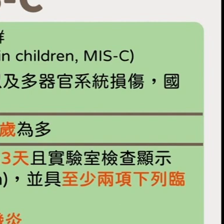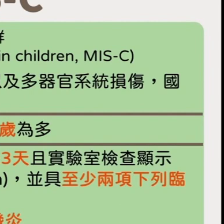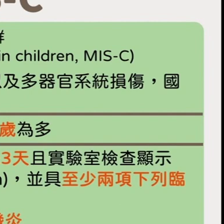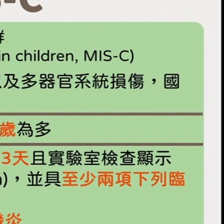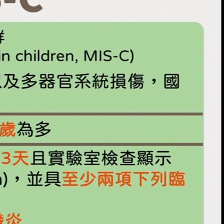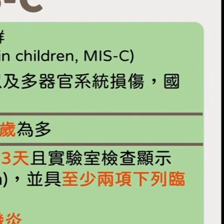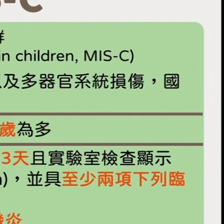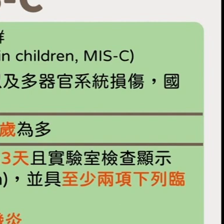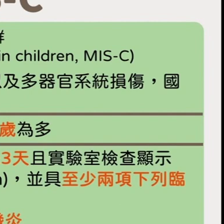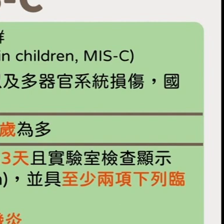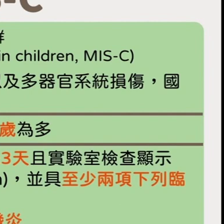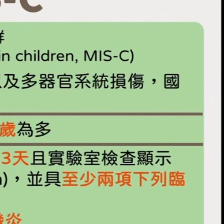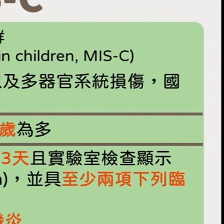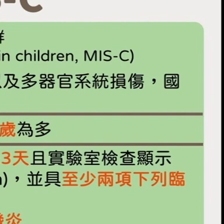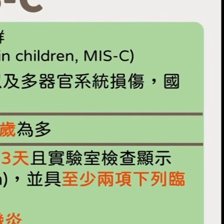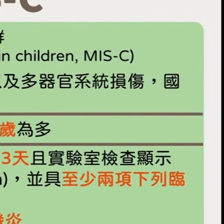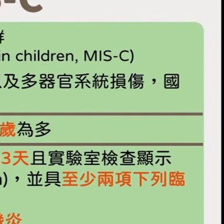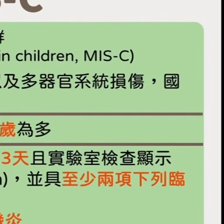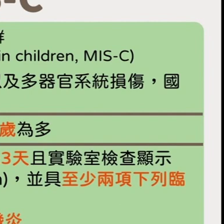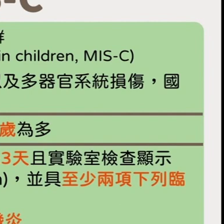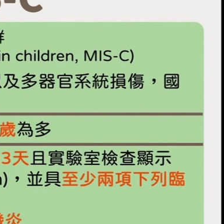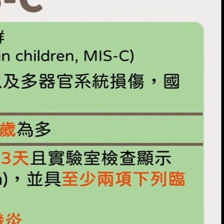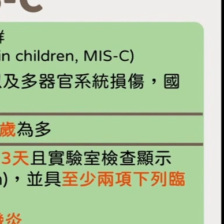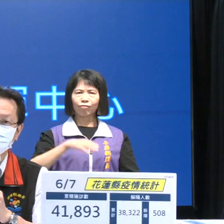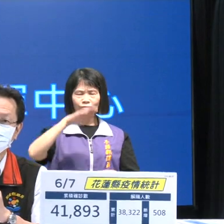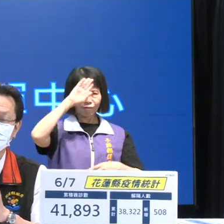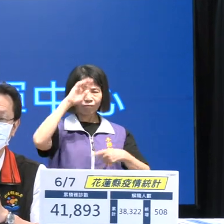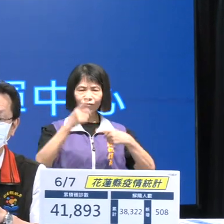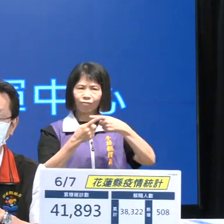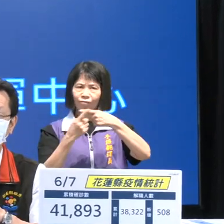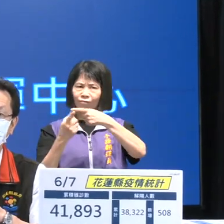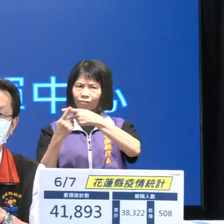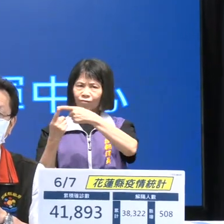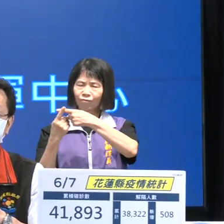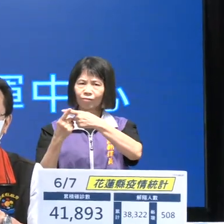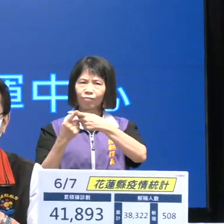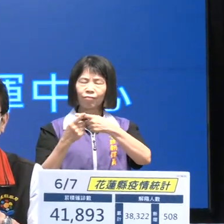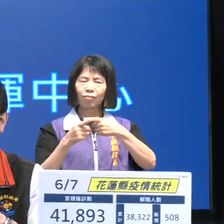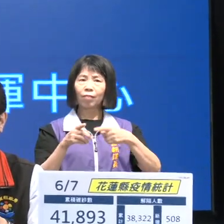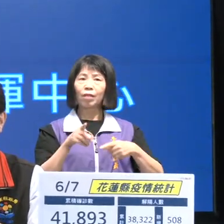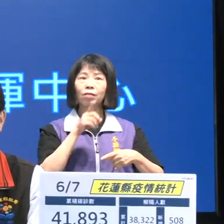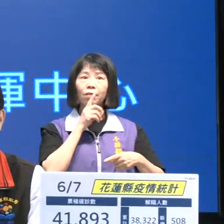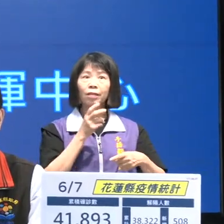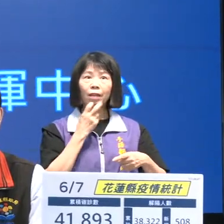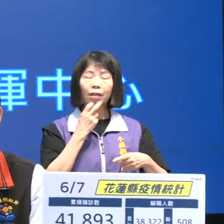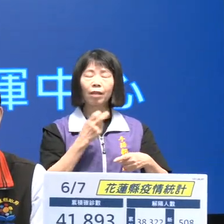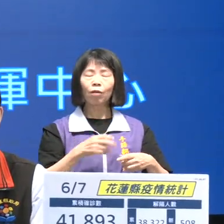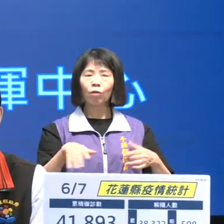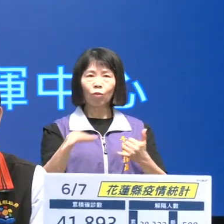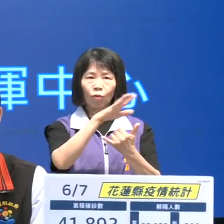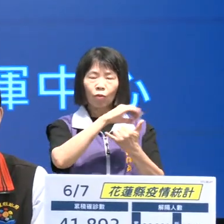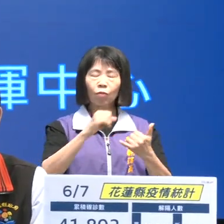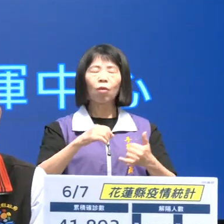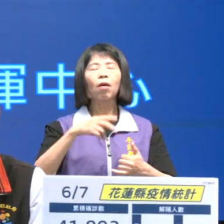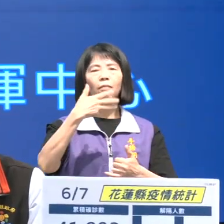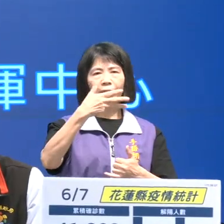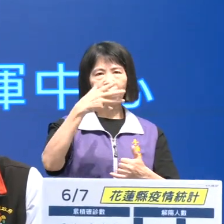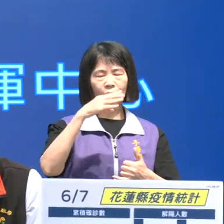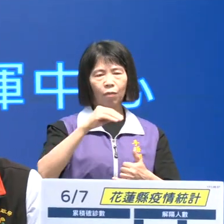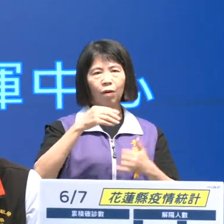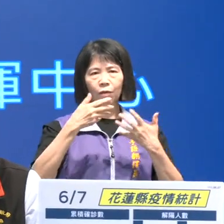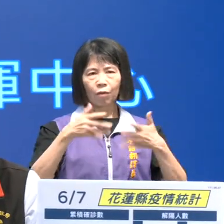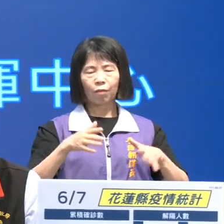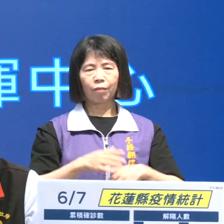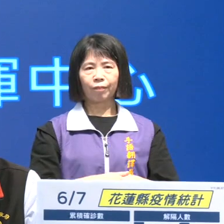病症进行说明。 确诊的人数哈啊，中央已经恢复到啊8万多人了哈。那我们花莲